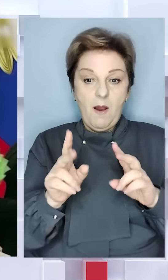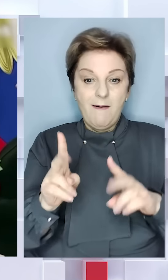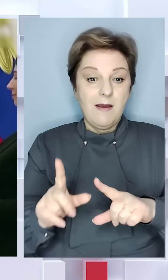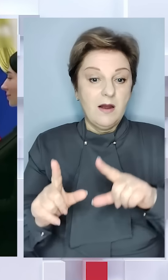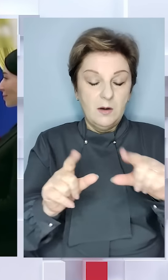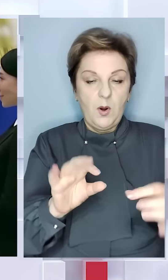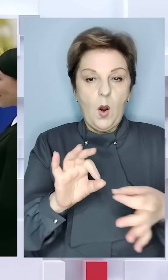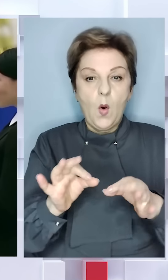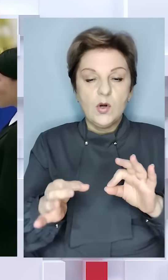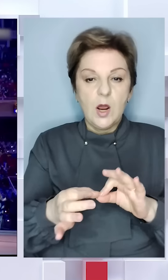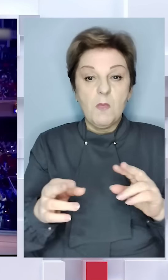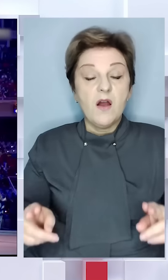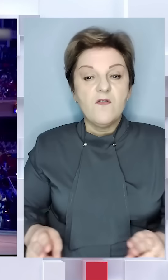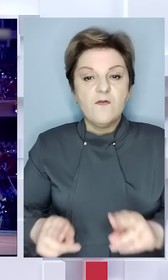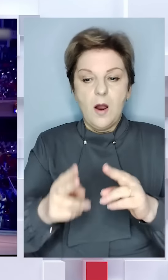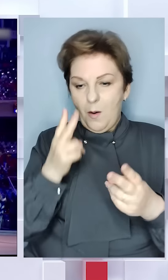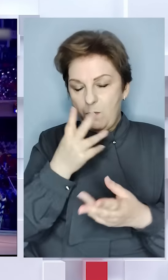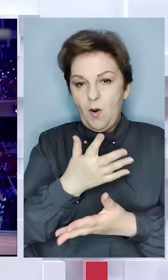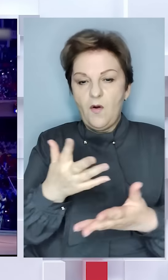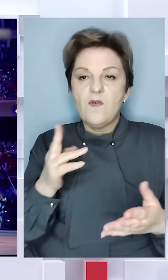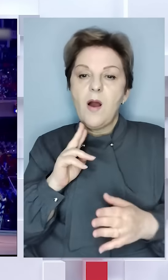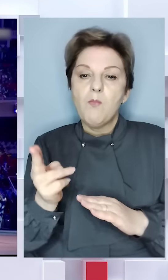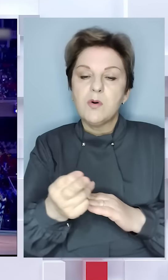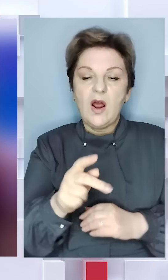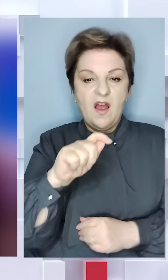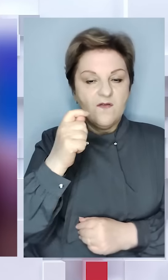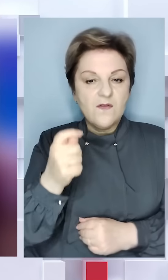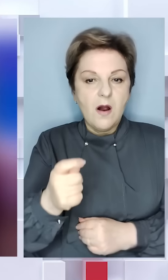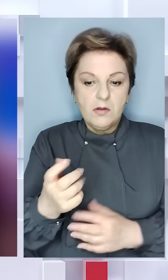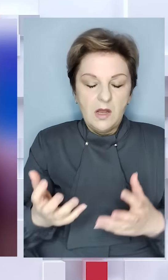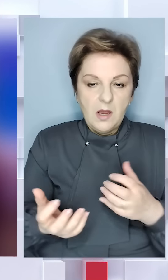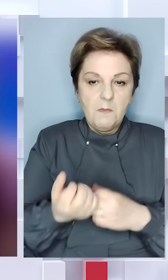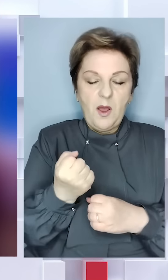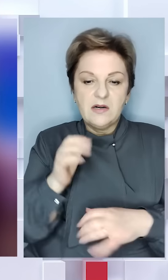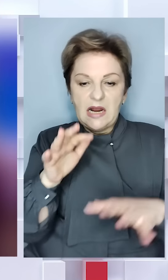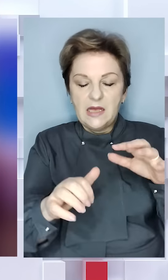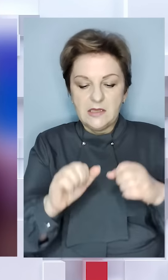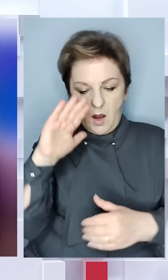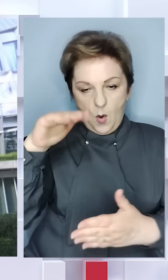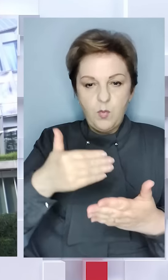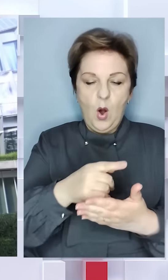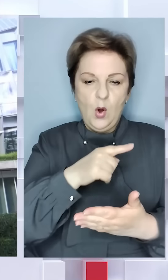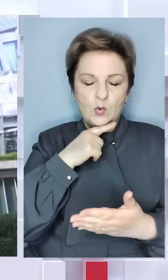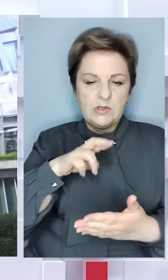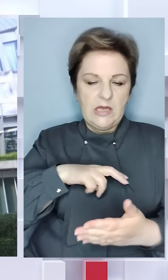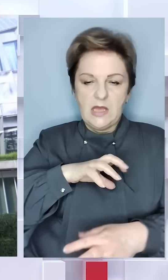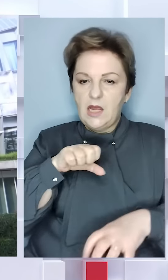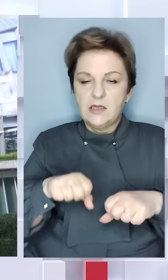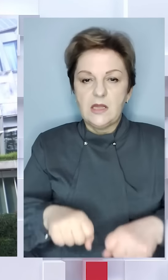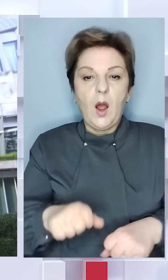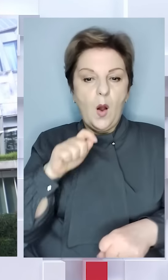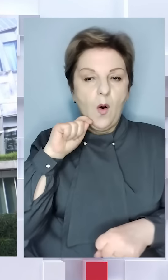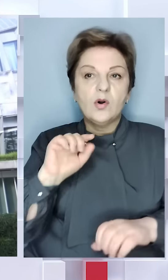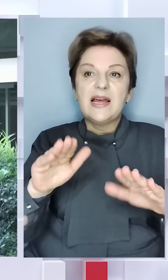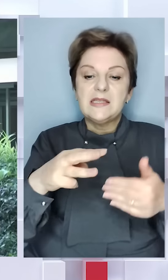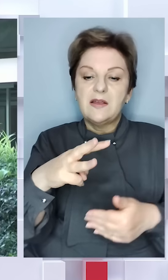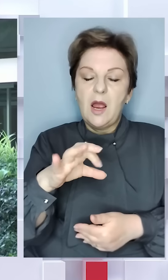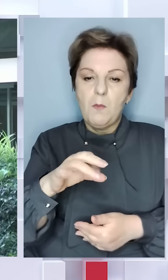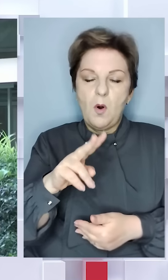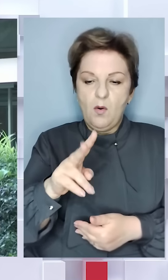які поїдуть на Олімпіаду до Парижа, публічно пропагують війну та підтримують загарбницьку політику російського диктатора. Україна закликає МОК